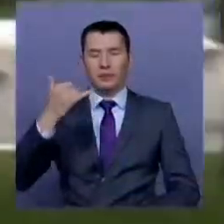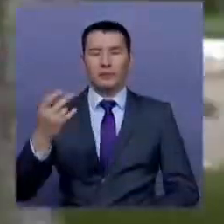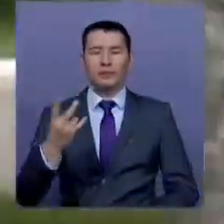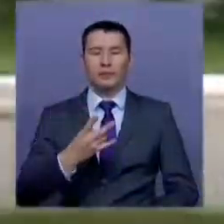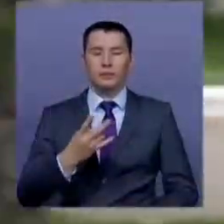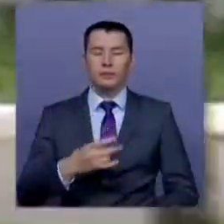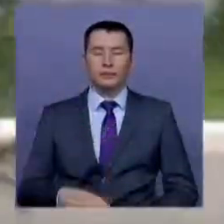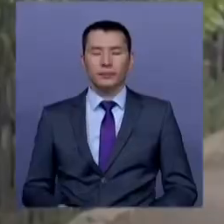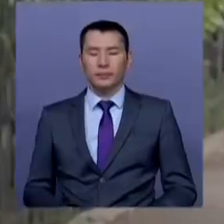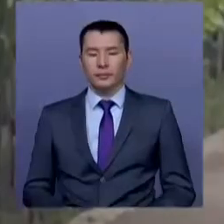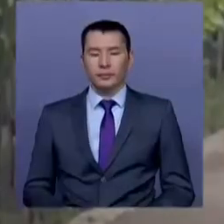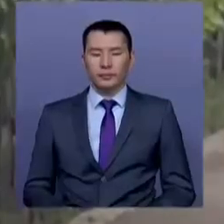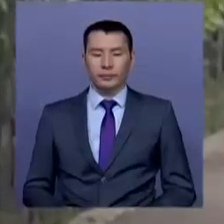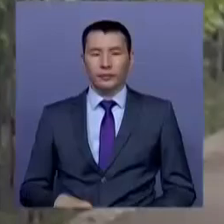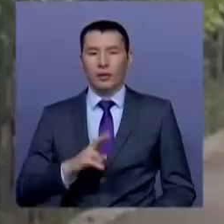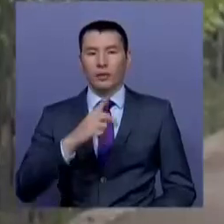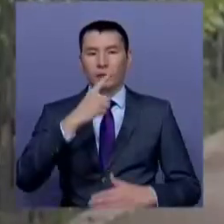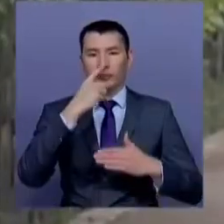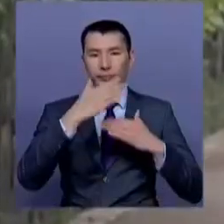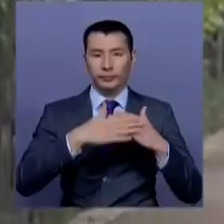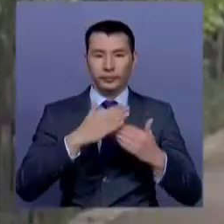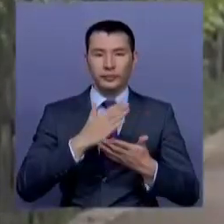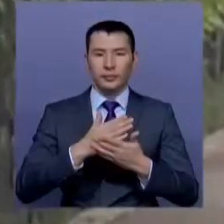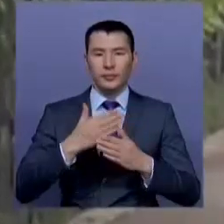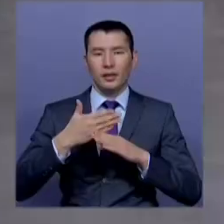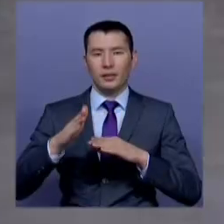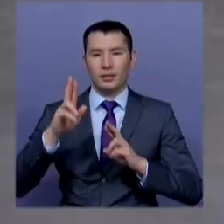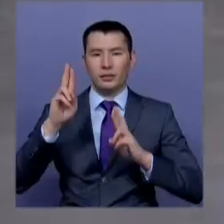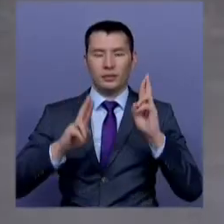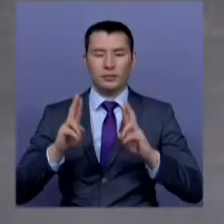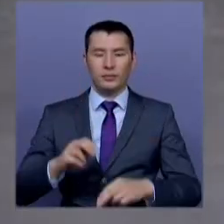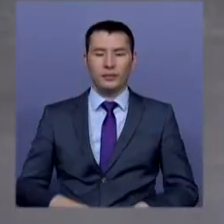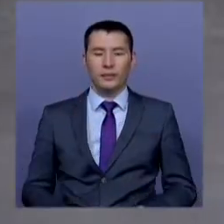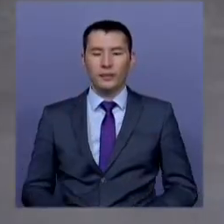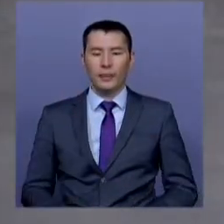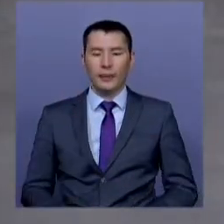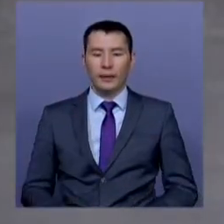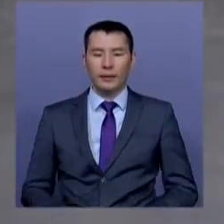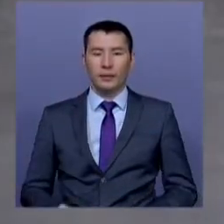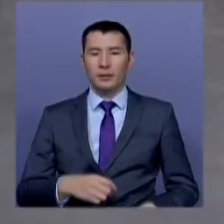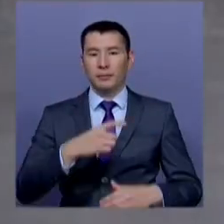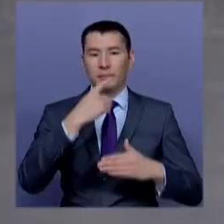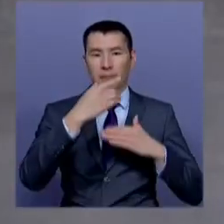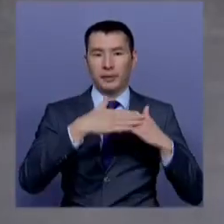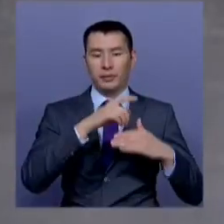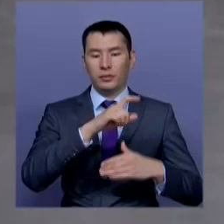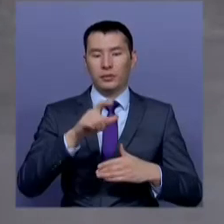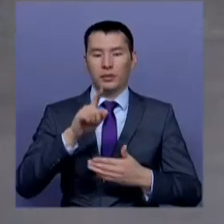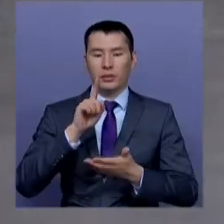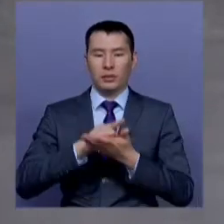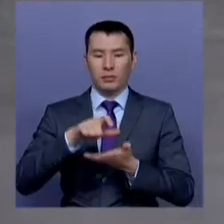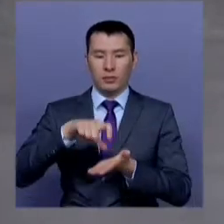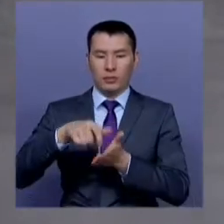для родных и близких профильное ведомство разработало отдельные инструкции. Членам семьи необходимо надевать маску при входе в